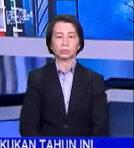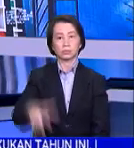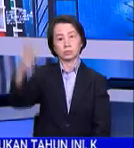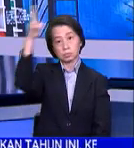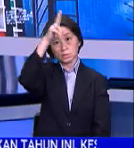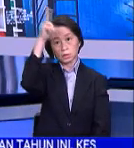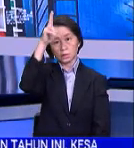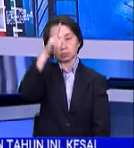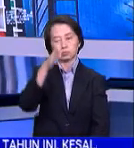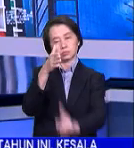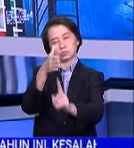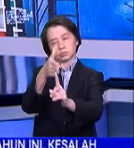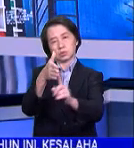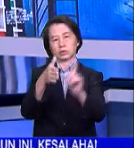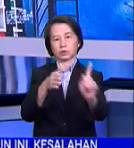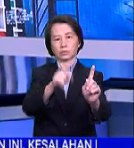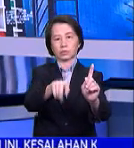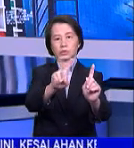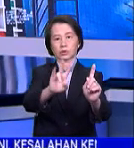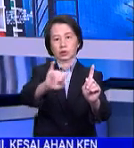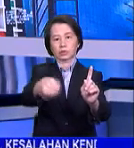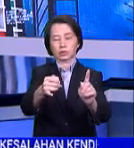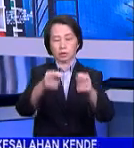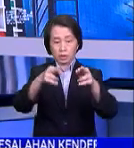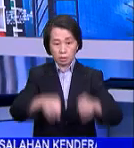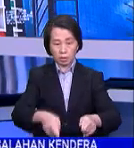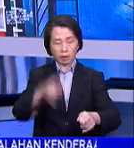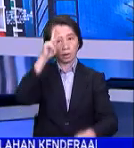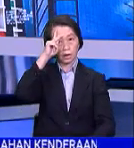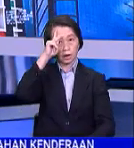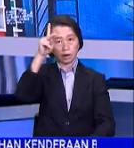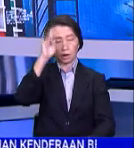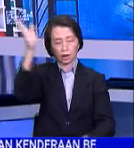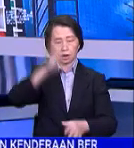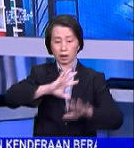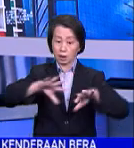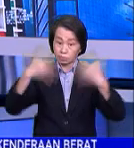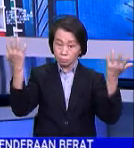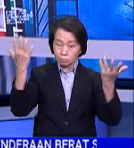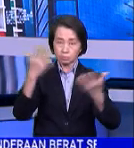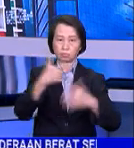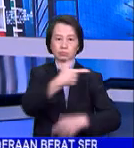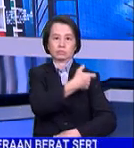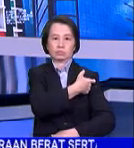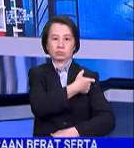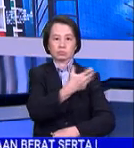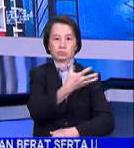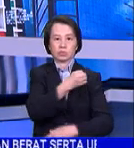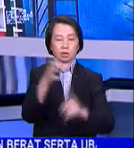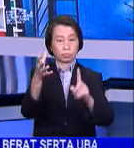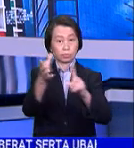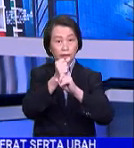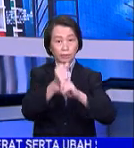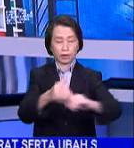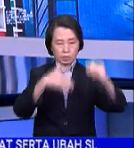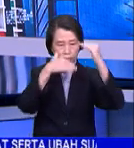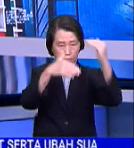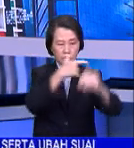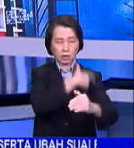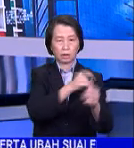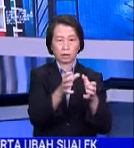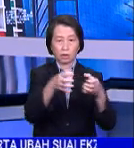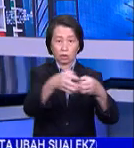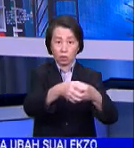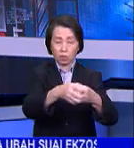Kerajaan menyasarkan 1.2 juta rakyat Kelantan akan selesai menerima suntikan vaksin sekaligus mencapai tahap imuniti